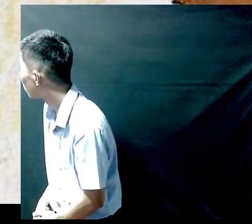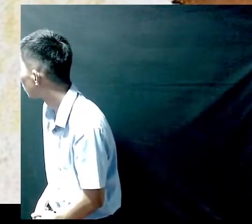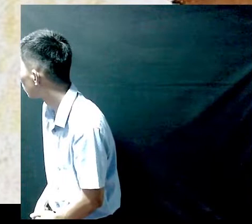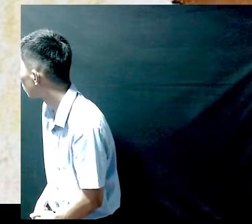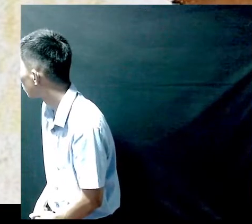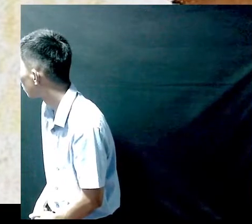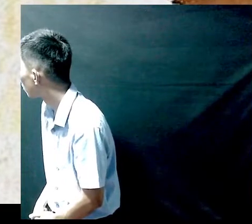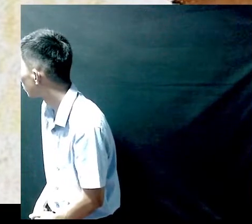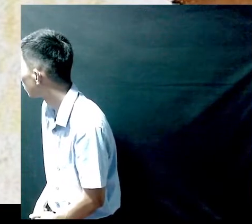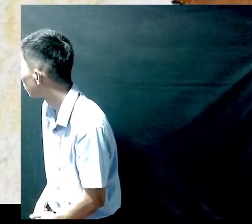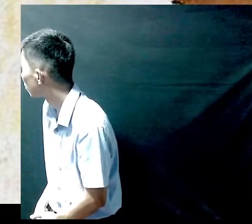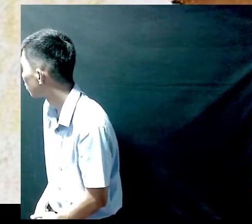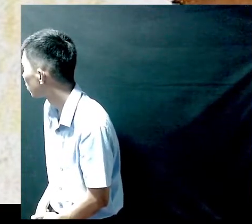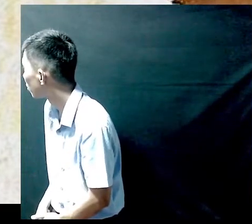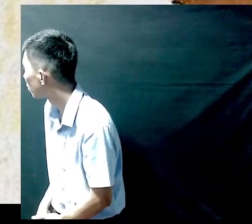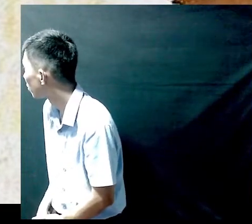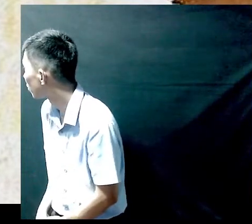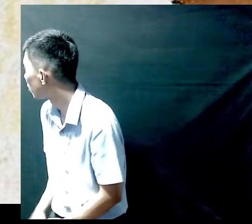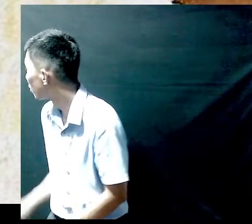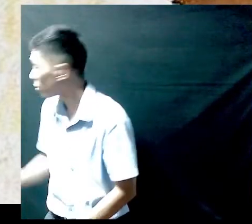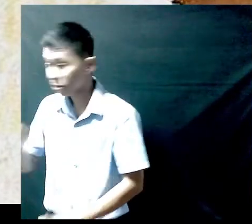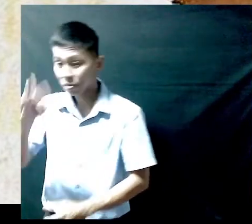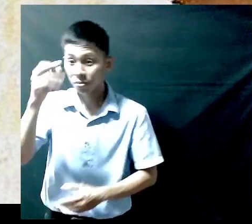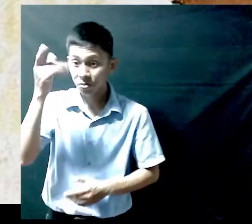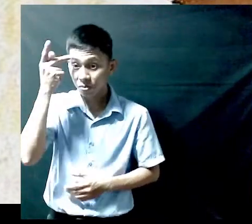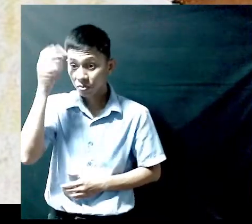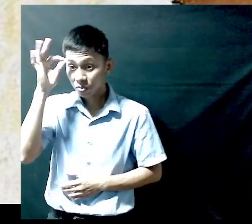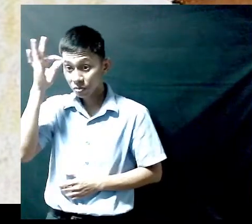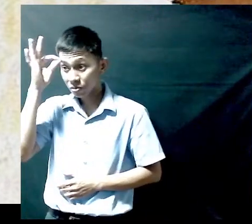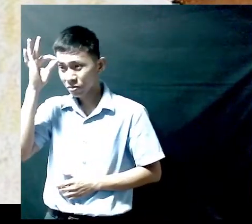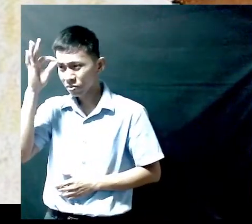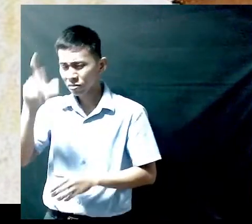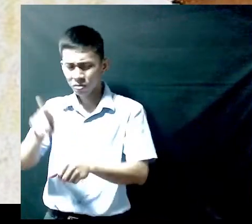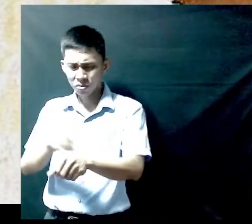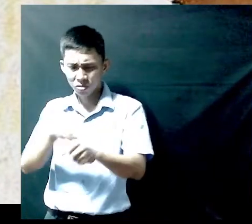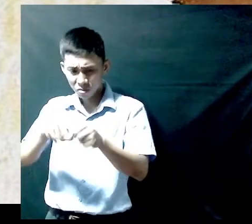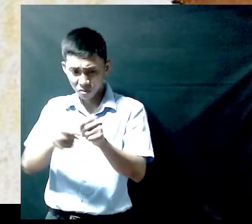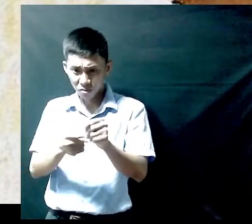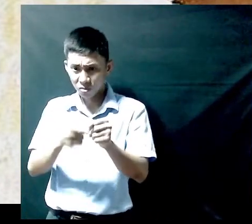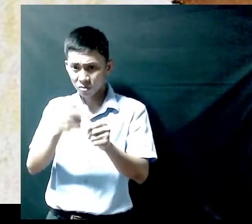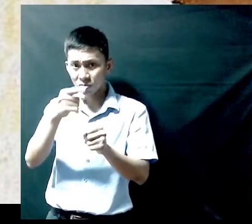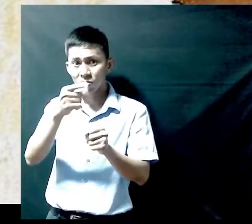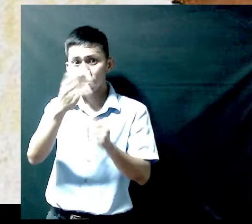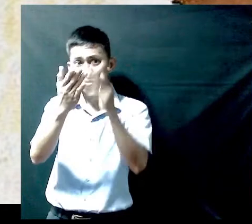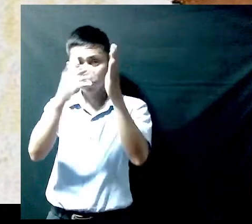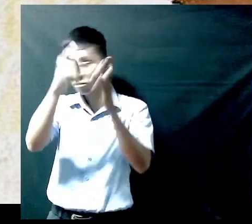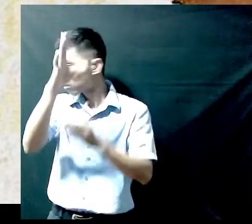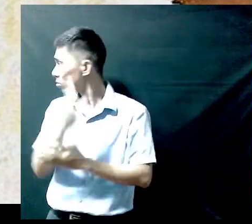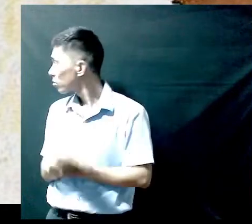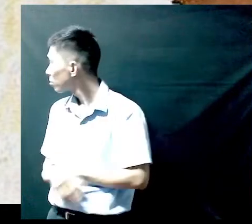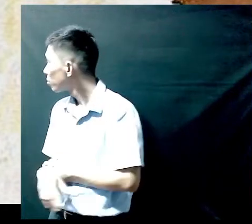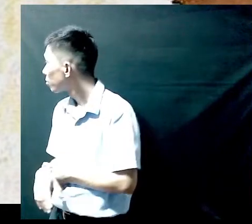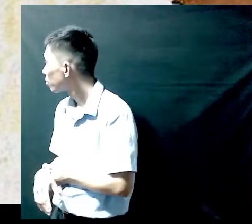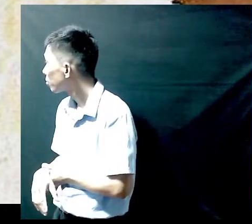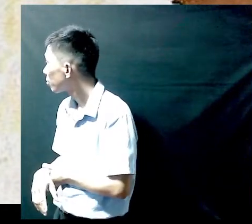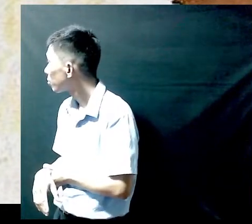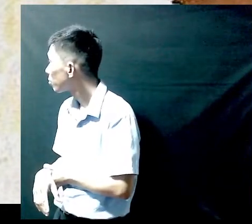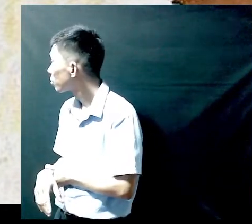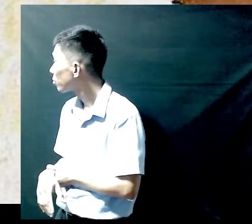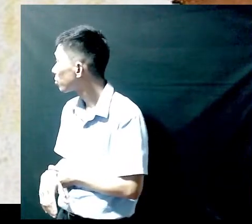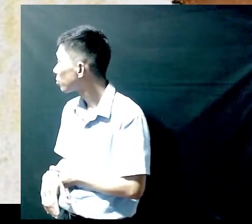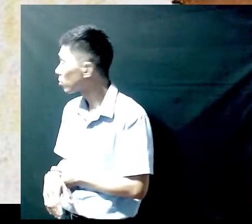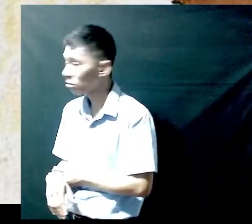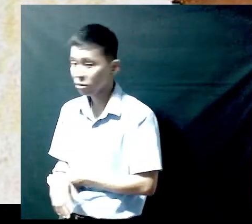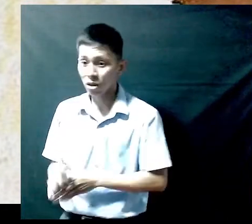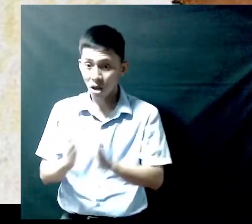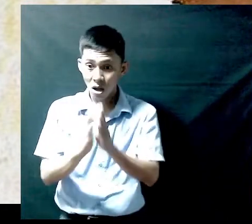been serving the Lord since beginning. Ang tagal na eh. The question is, did you have any